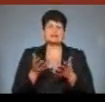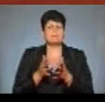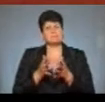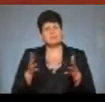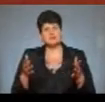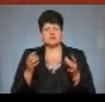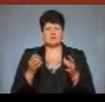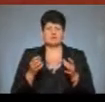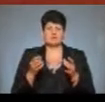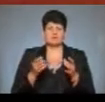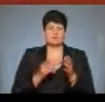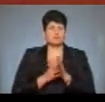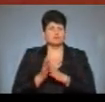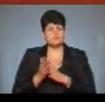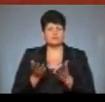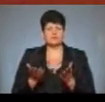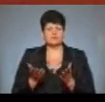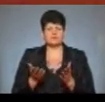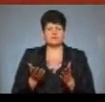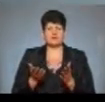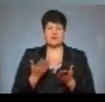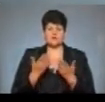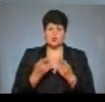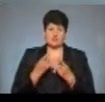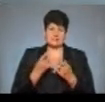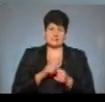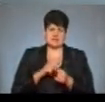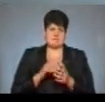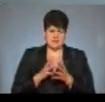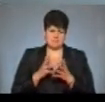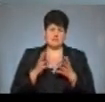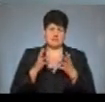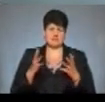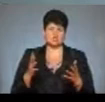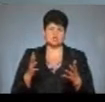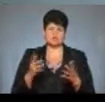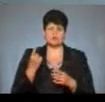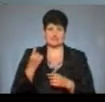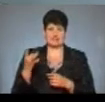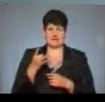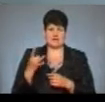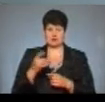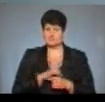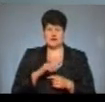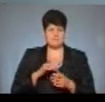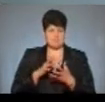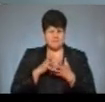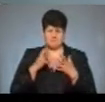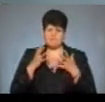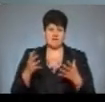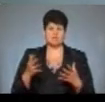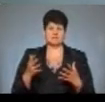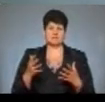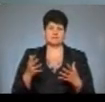по культурах, які у вас є дані? Ну, якщо говорити найбільше, це один район потерпів найбільше, якщо так